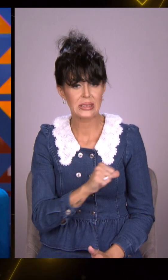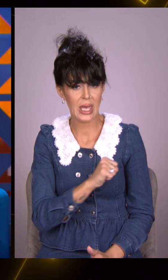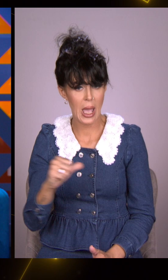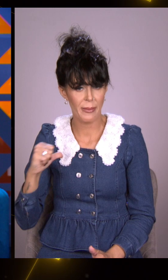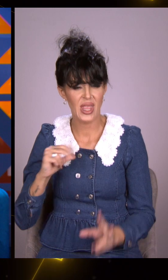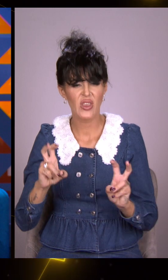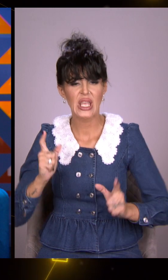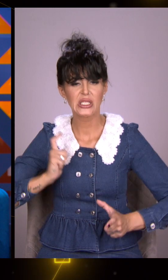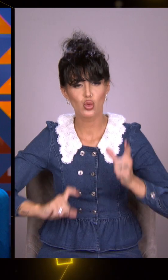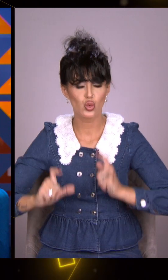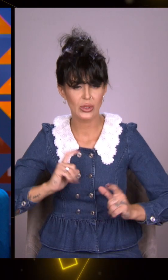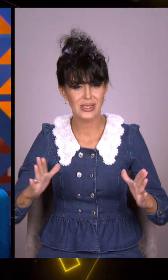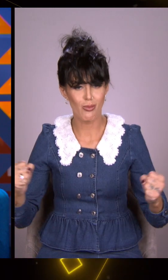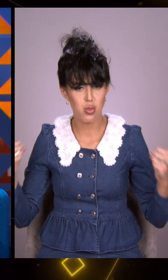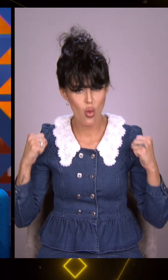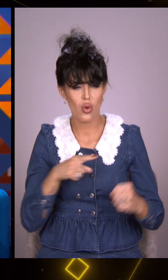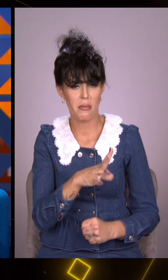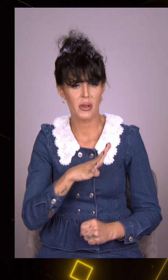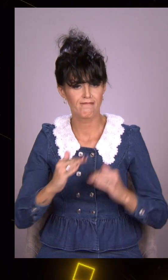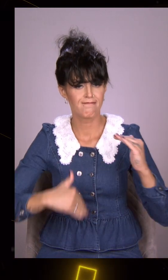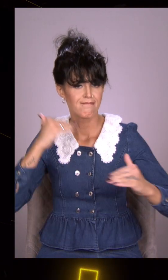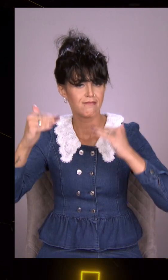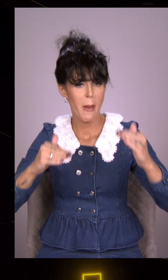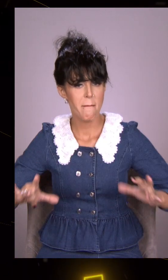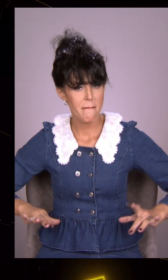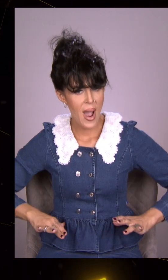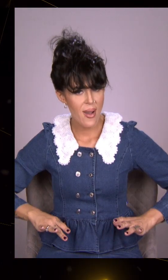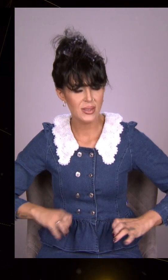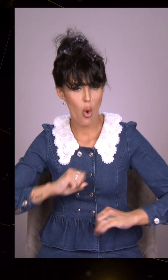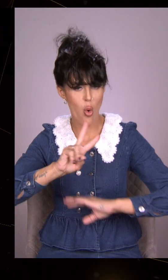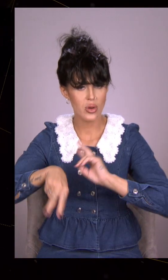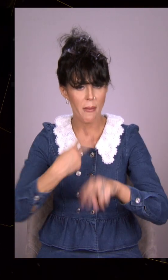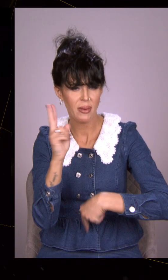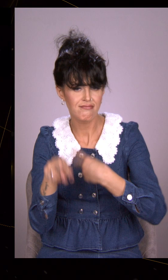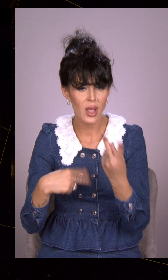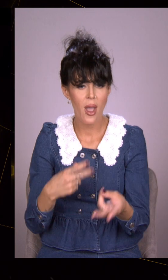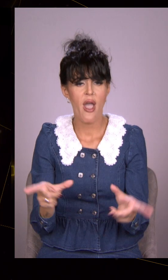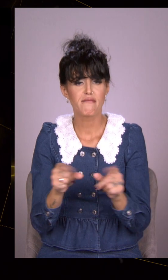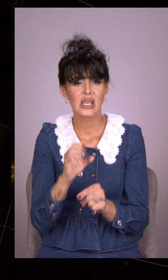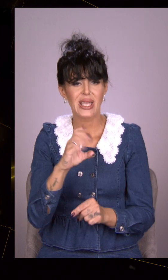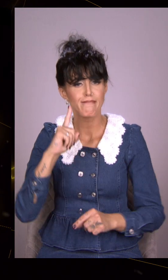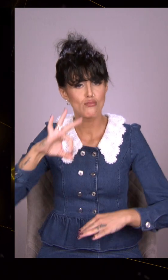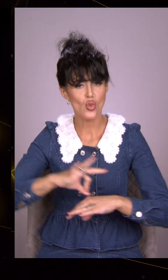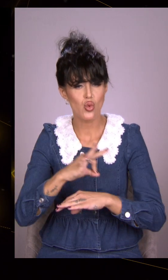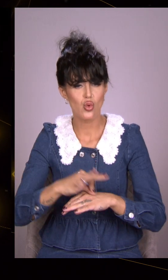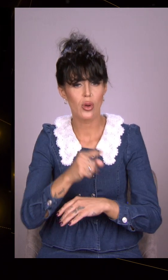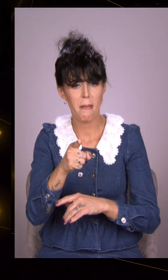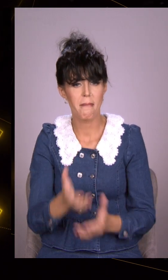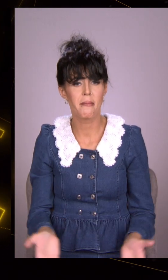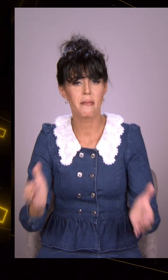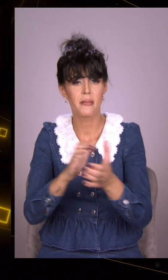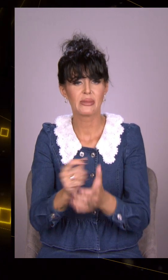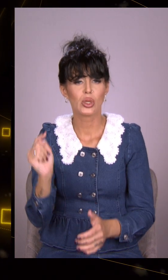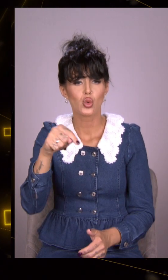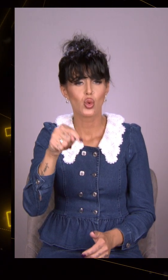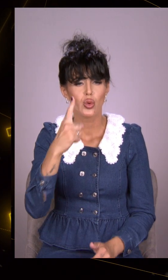спорту. Ну так, майстер спорту, спортивна акробатика. І з чоловіком вона познайомилась саме в той рік,